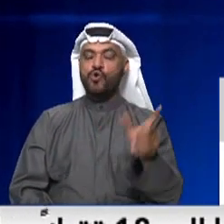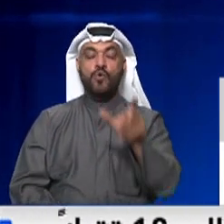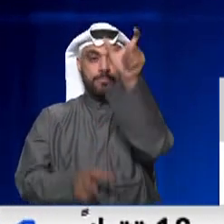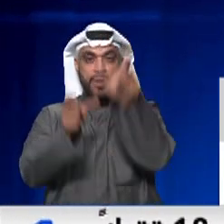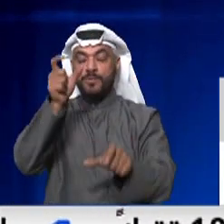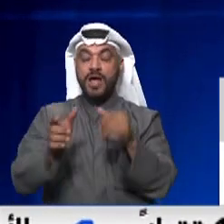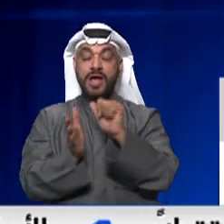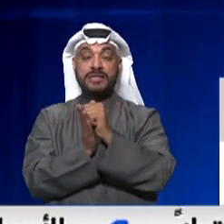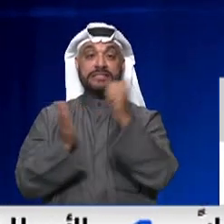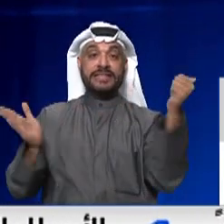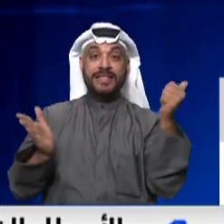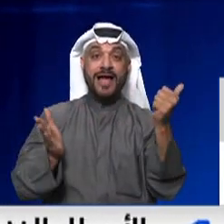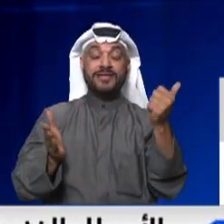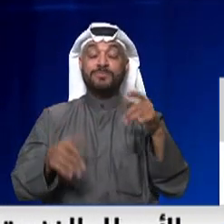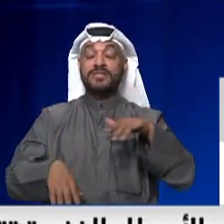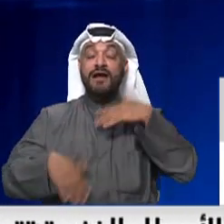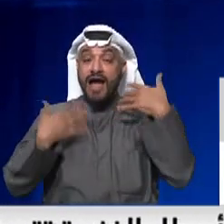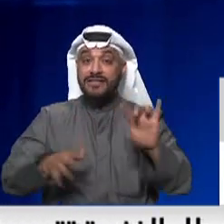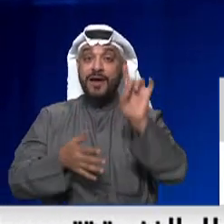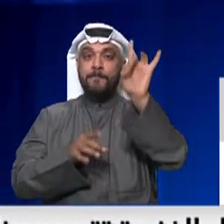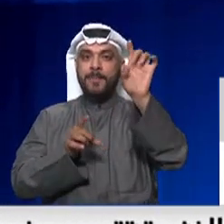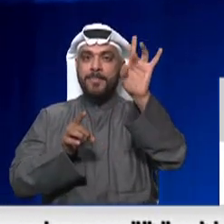بنظام خروج المقلوب